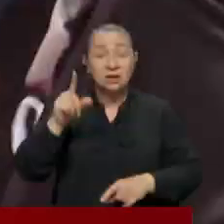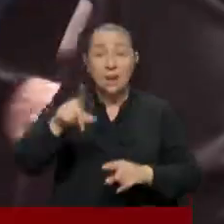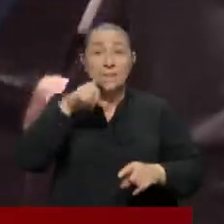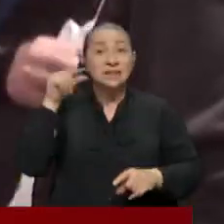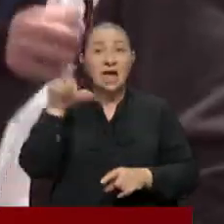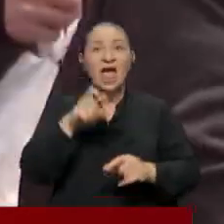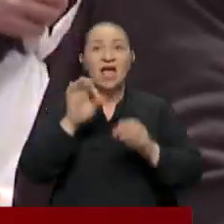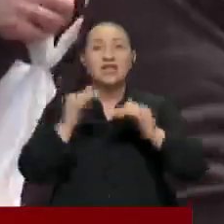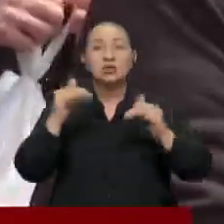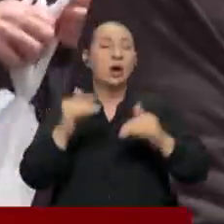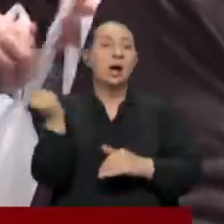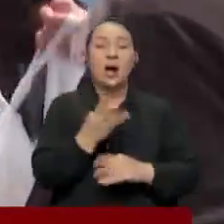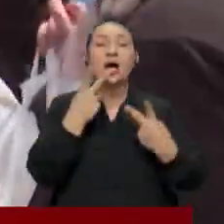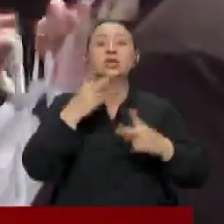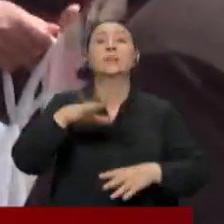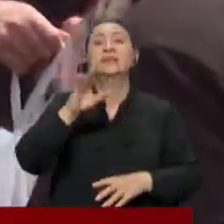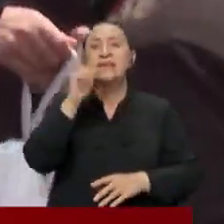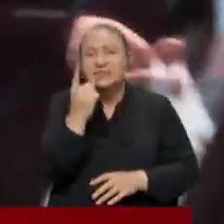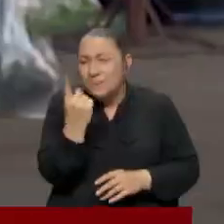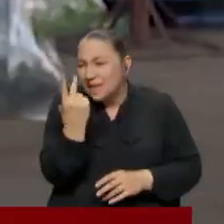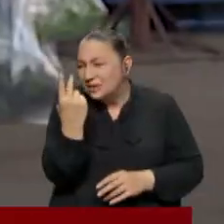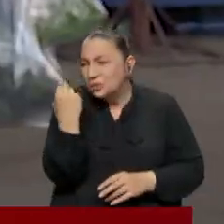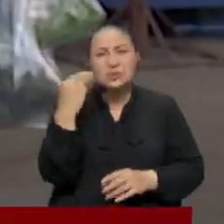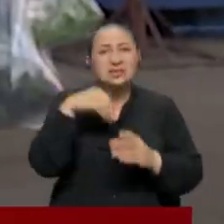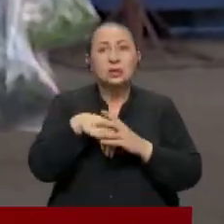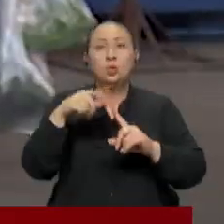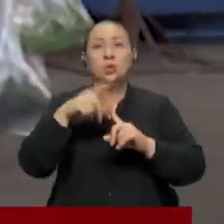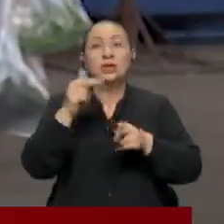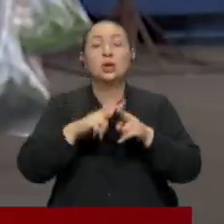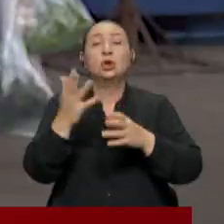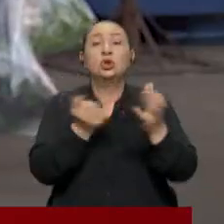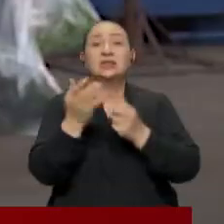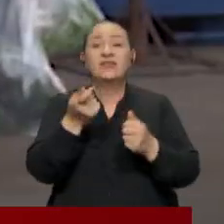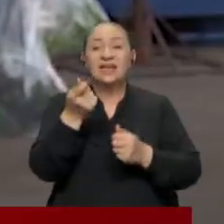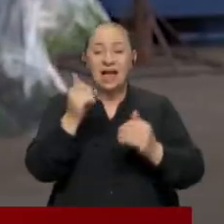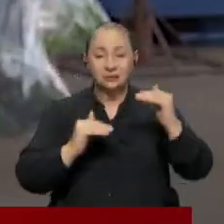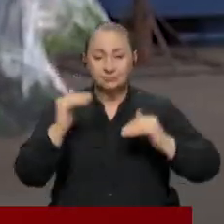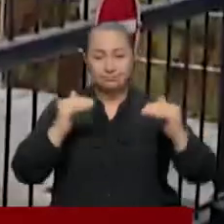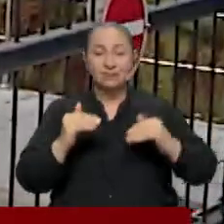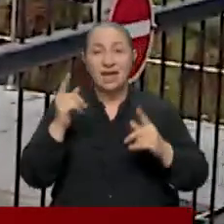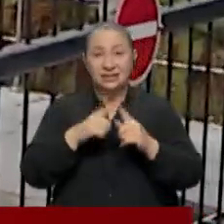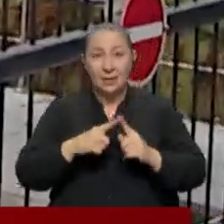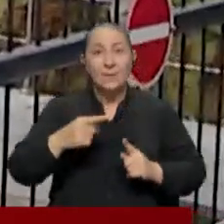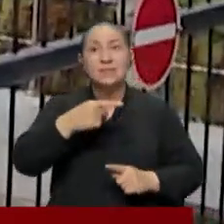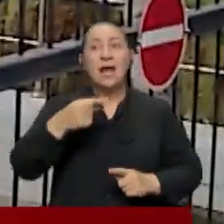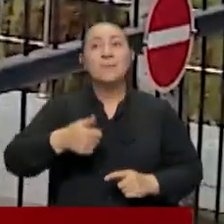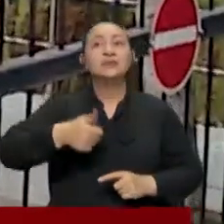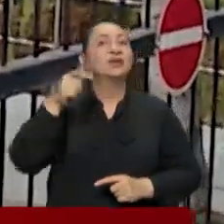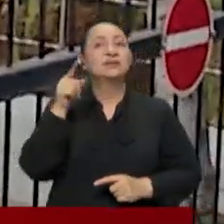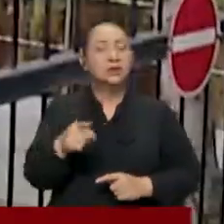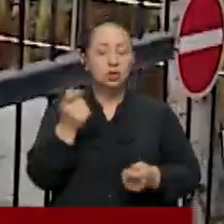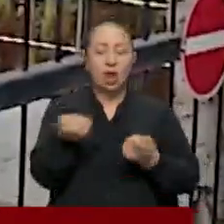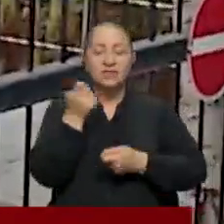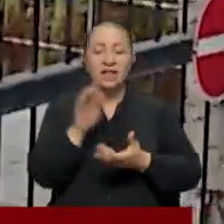mayıs ayı enflasyon rakamları açıklanmadan sadece birkaç gün önce Türk'te tüketici fiyatları endeksi hesaplayan bilimin başındaki ismin